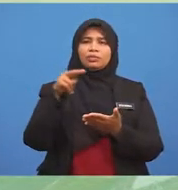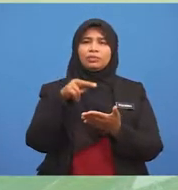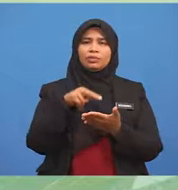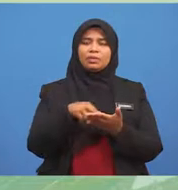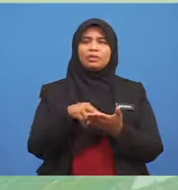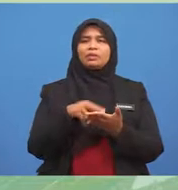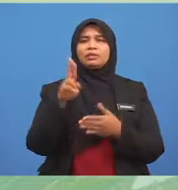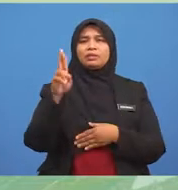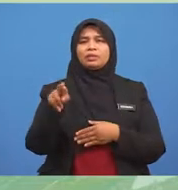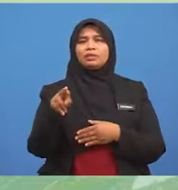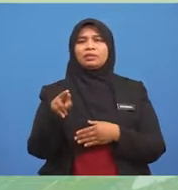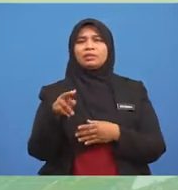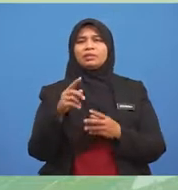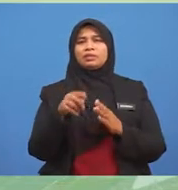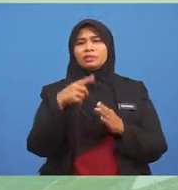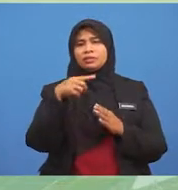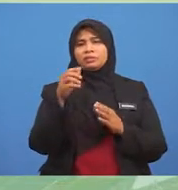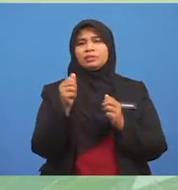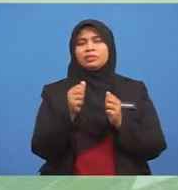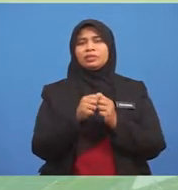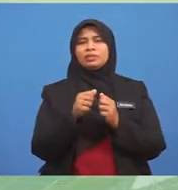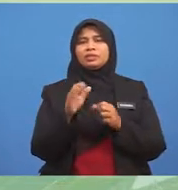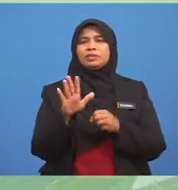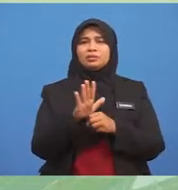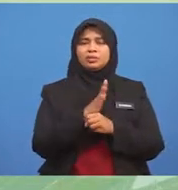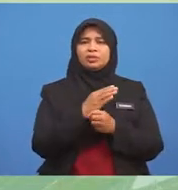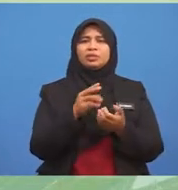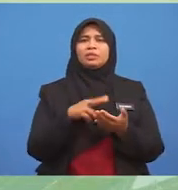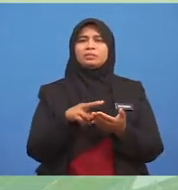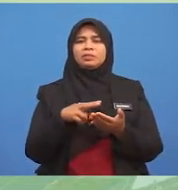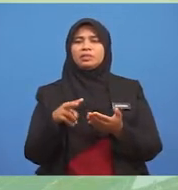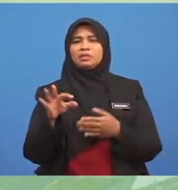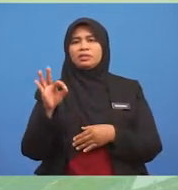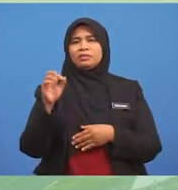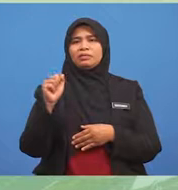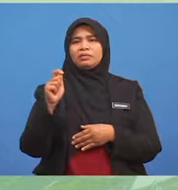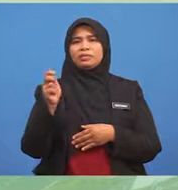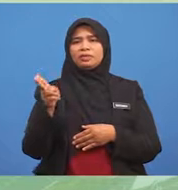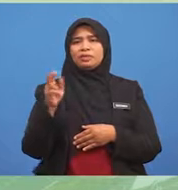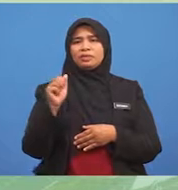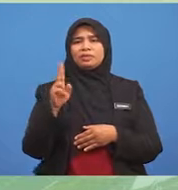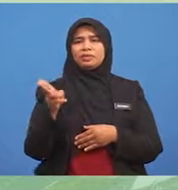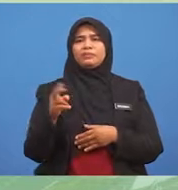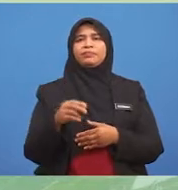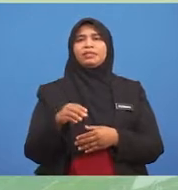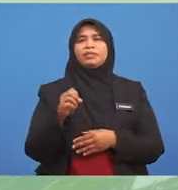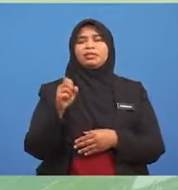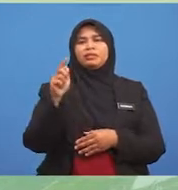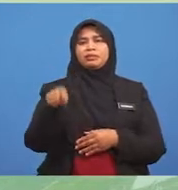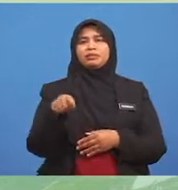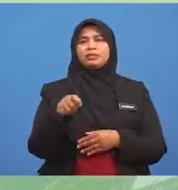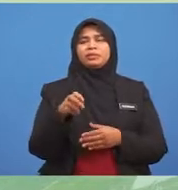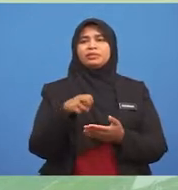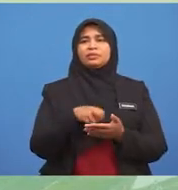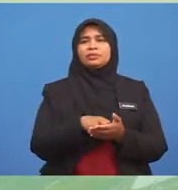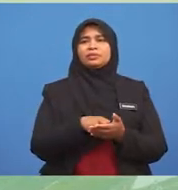tersebut dengan menyempurnakan bacaan Al-Fatihahnya. Dalam keadaan ini, sunat